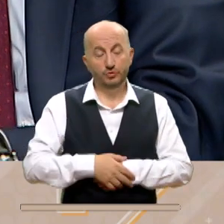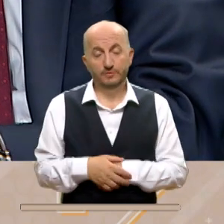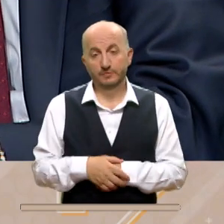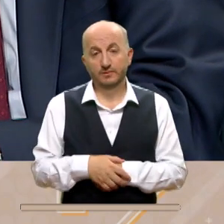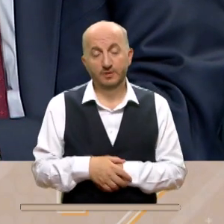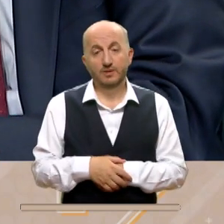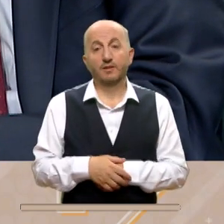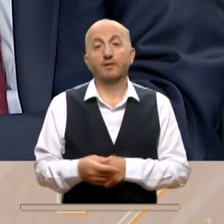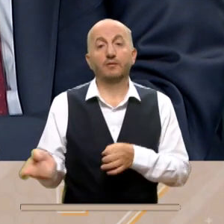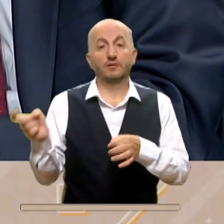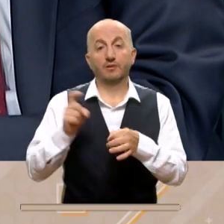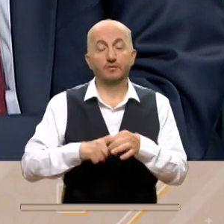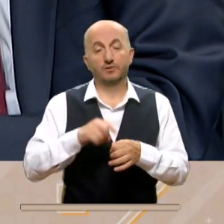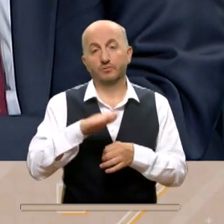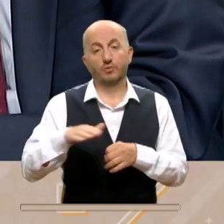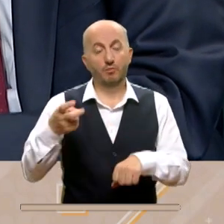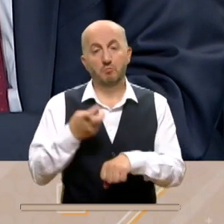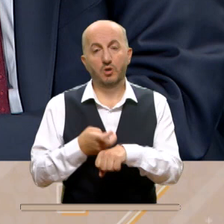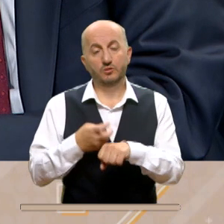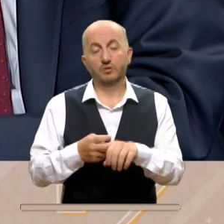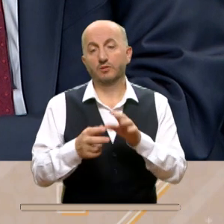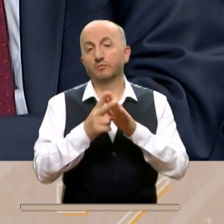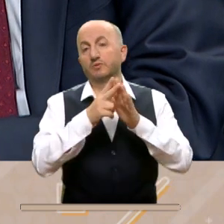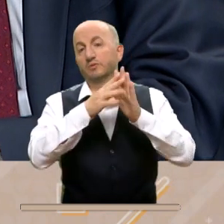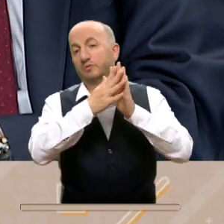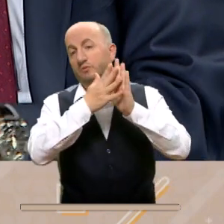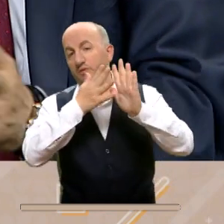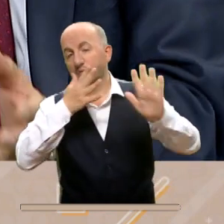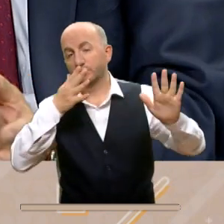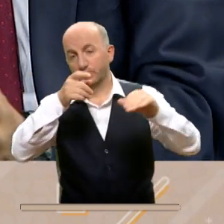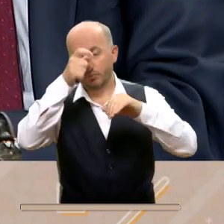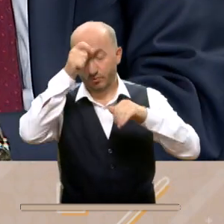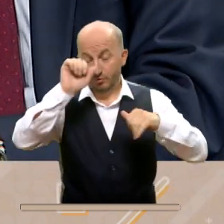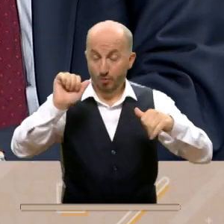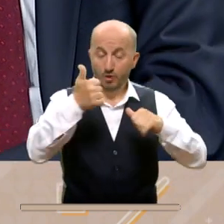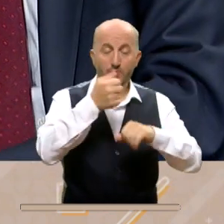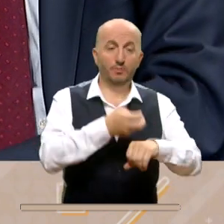yerleşen öğrencilerin başarı sıralaması itibariyle Türkiye'de önemli bir başarı